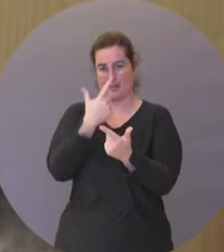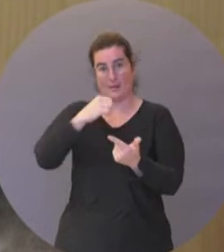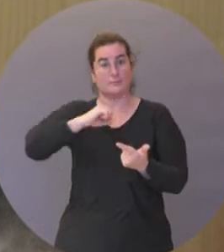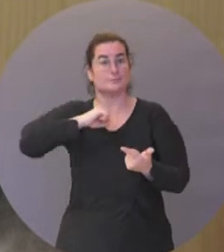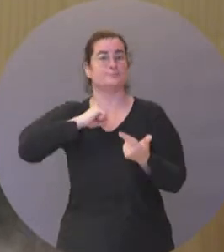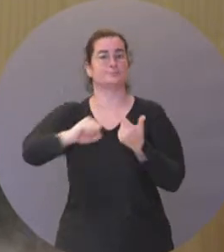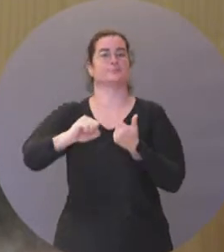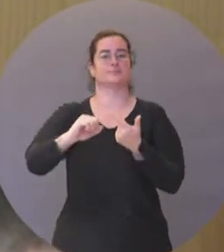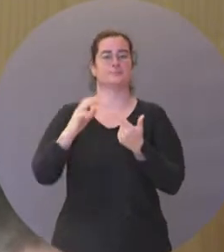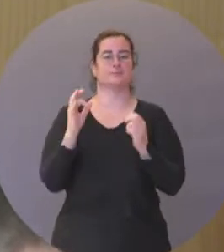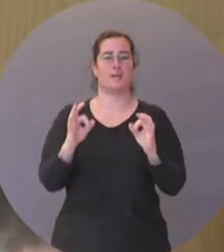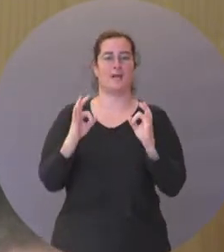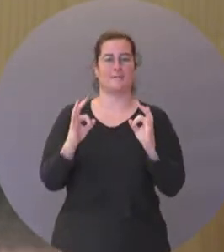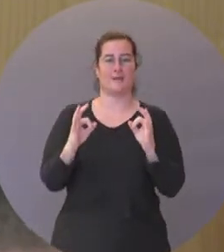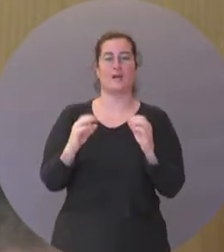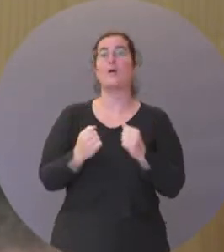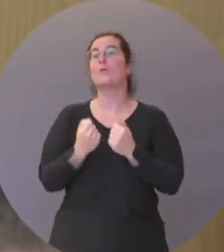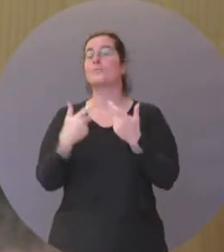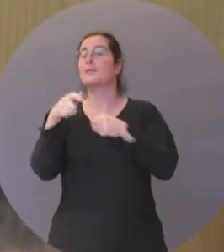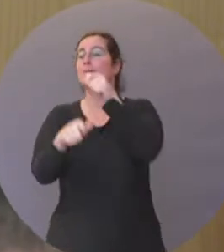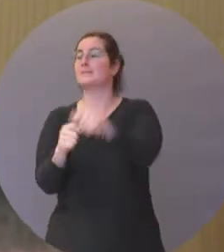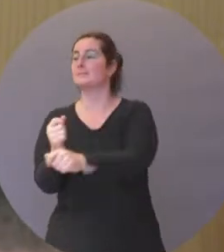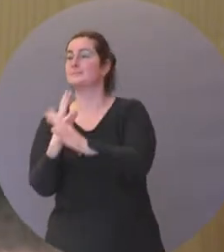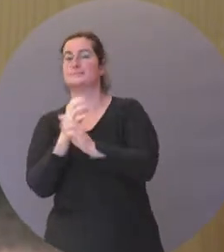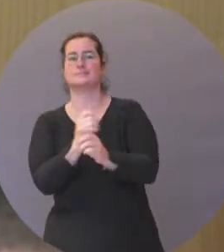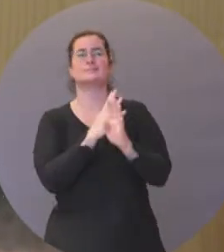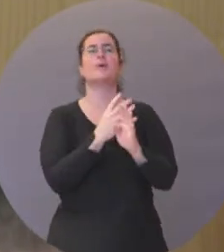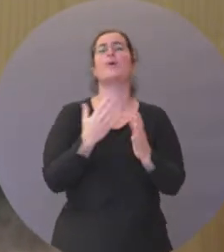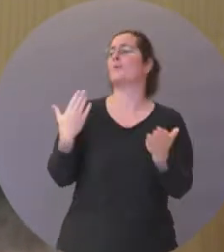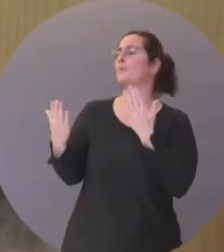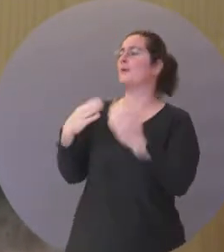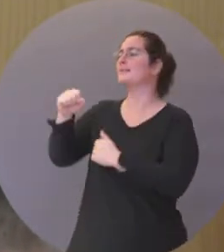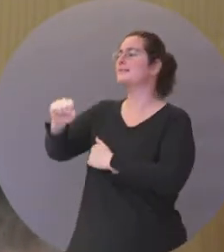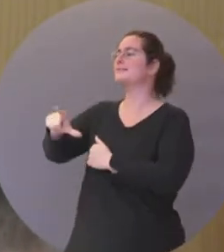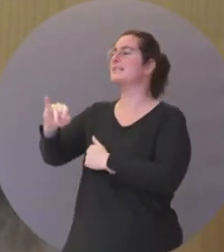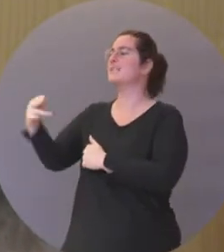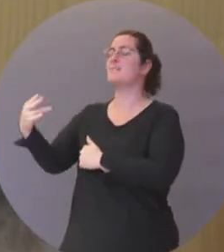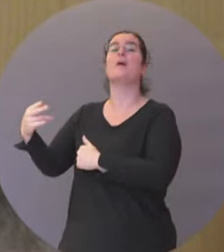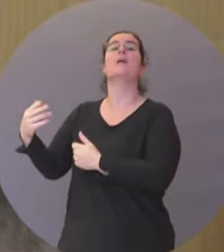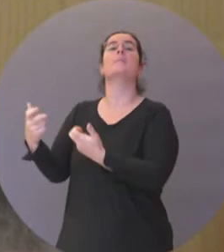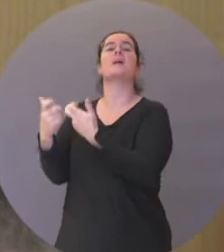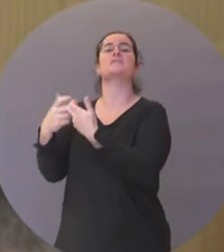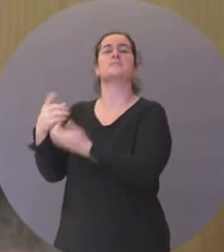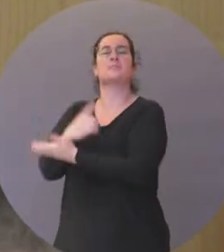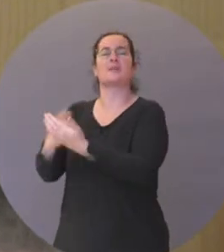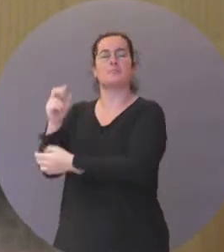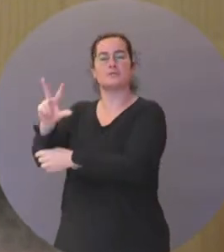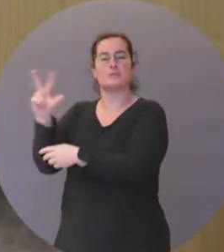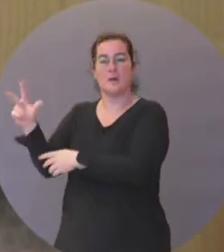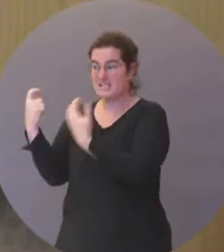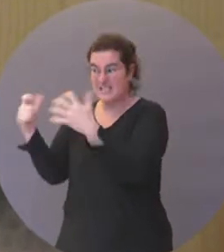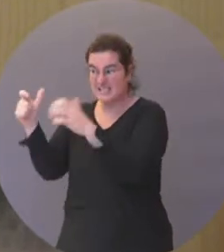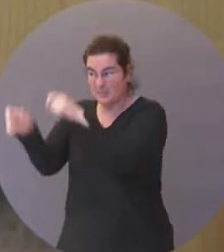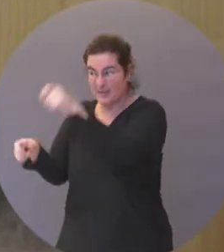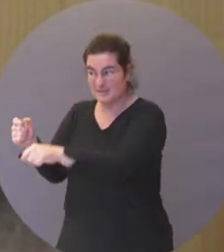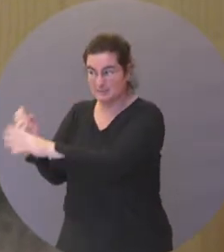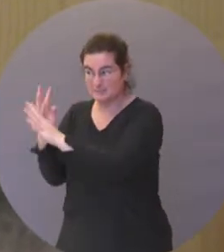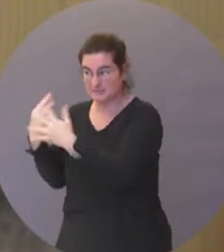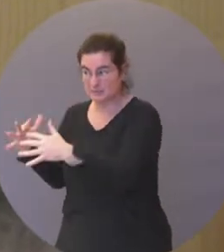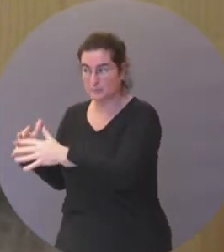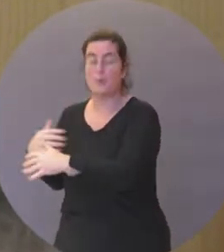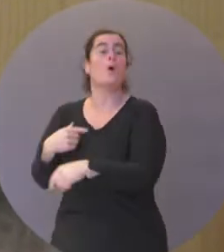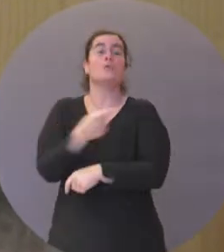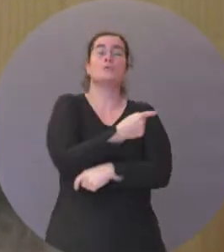termes de nombre de personnes qui sont accompagnées que le slim vous prenez par exemple le slim Gironde seulement 700 personnes sont accompagnées sur nos deux